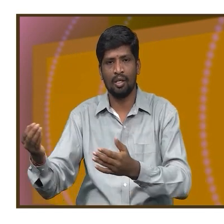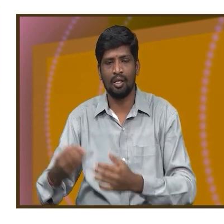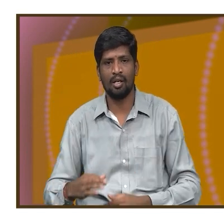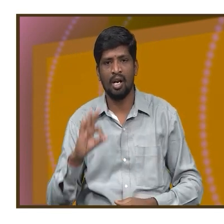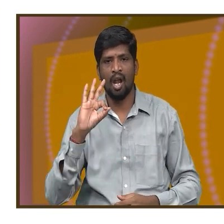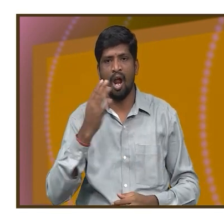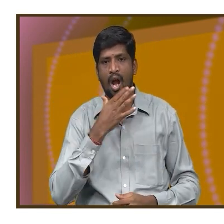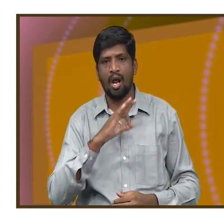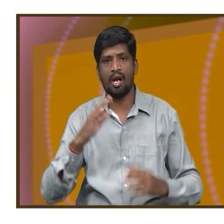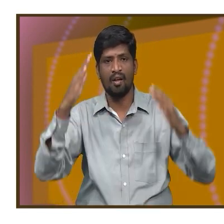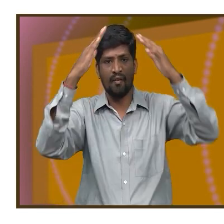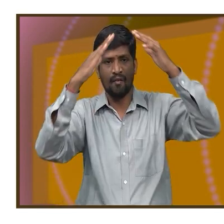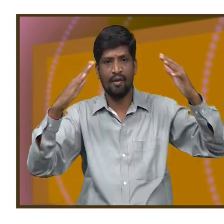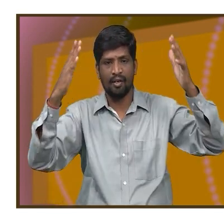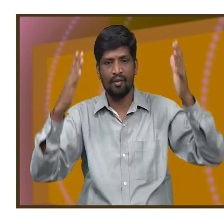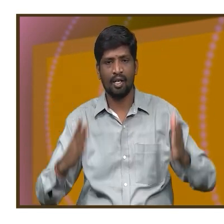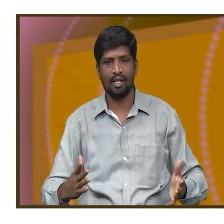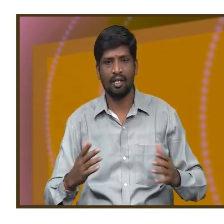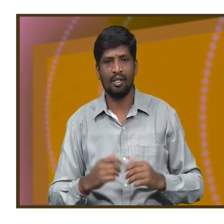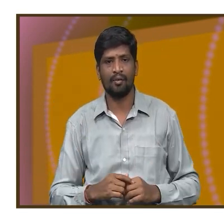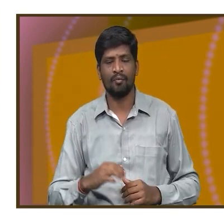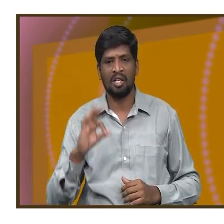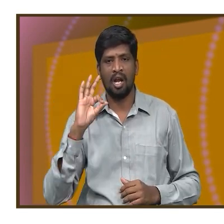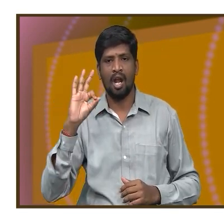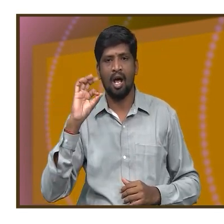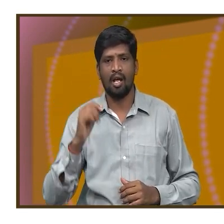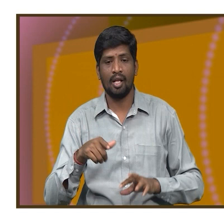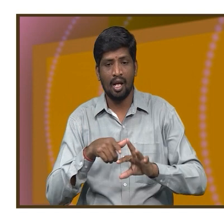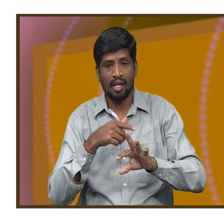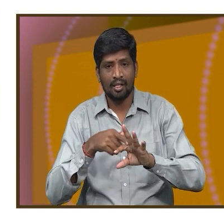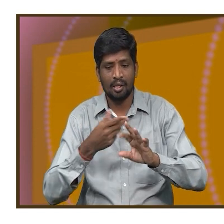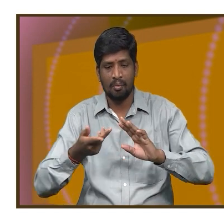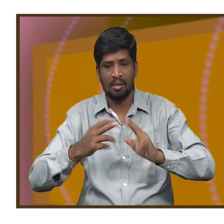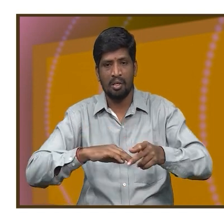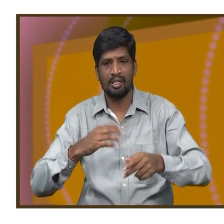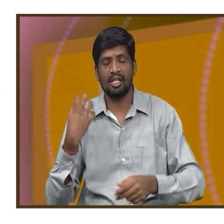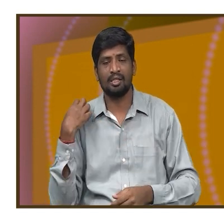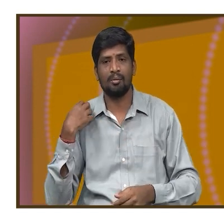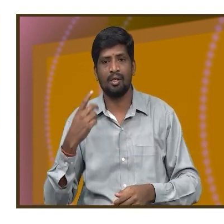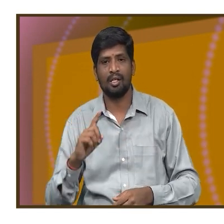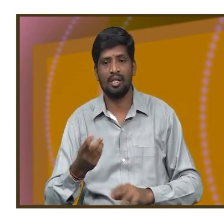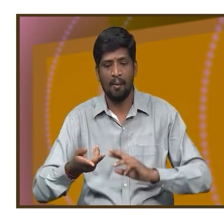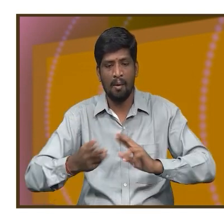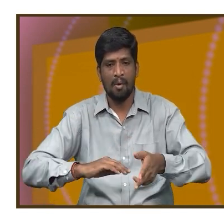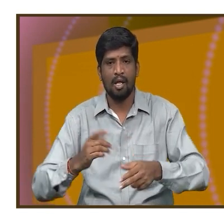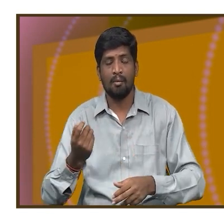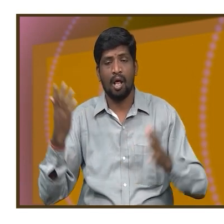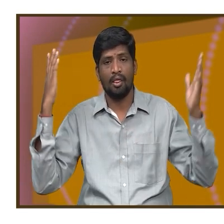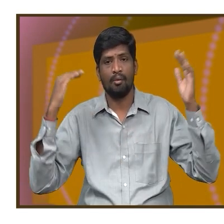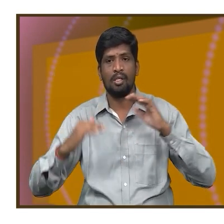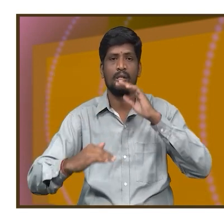ஒன்று கட்டினார். வீடு கட்டி வாழ்க்கையில் வந்து அவருடைய நிலையே வந்து மாறிவிட்டது. ஒரு செருப்பு தைக்கும் தொழிலாக இருந்தவர்